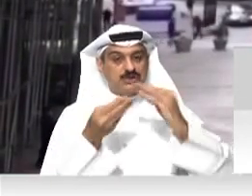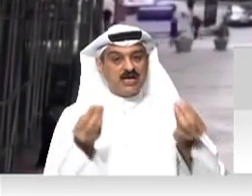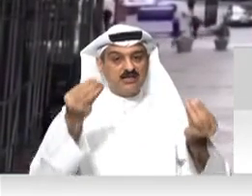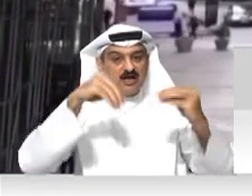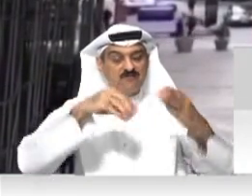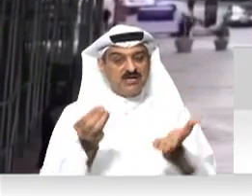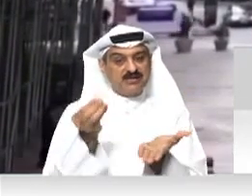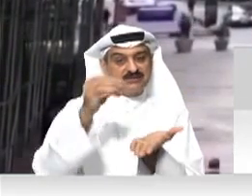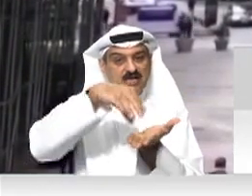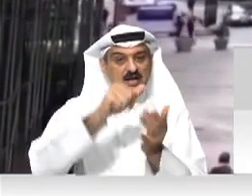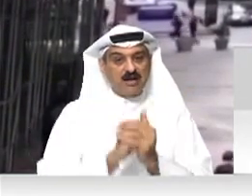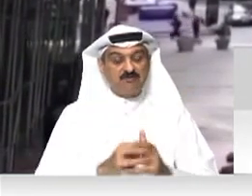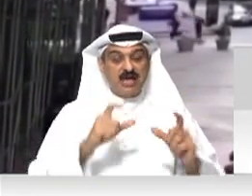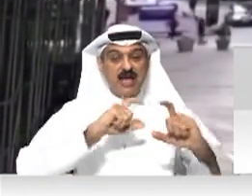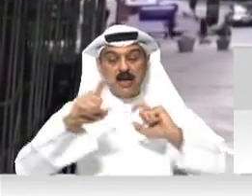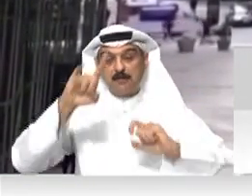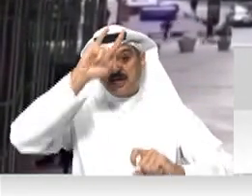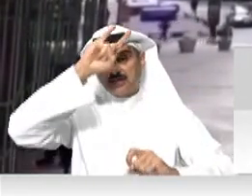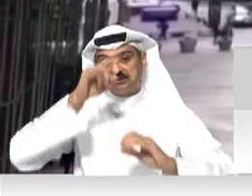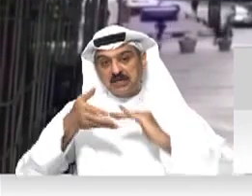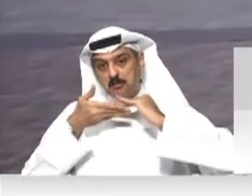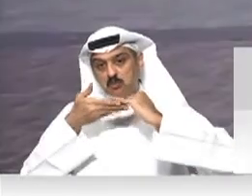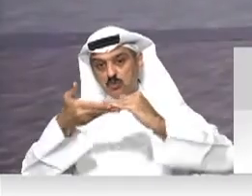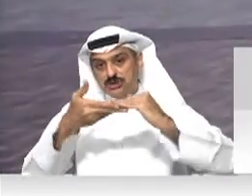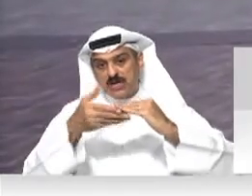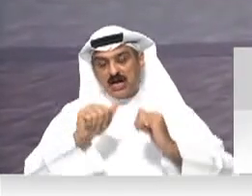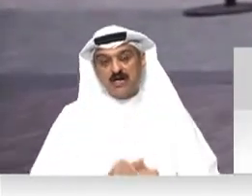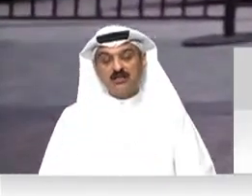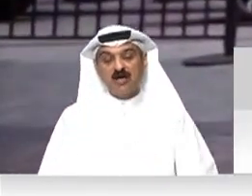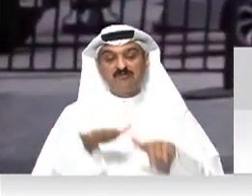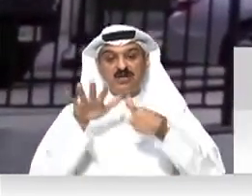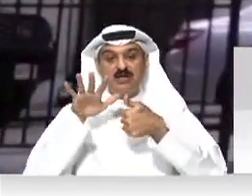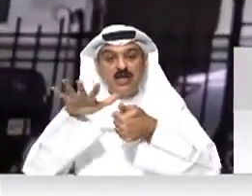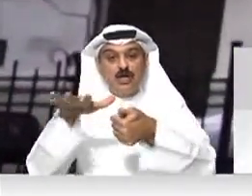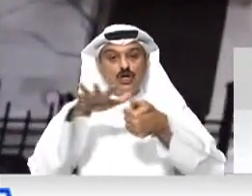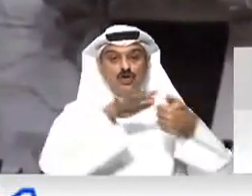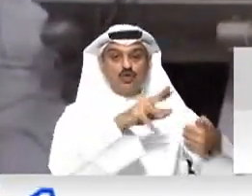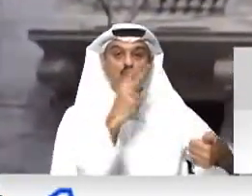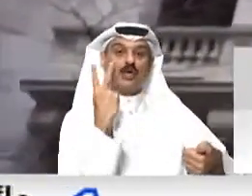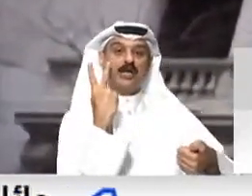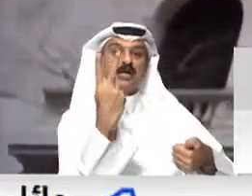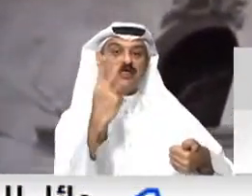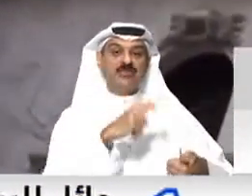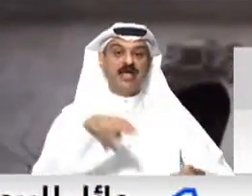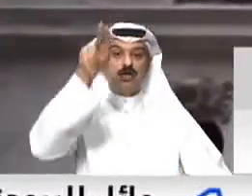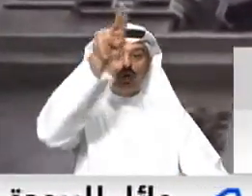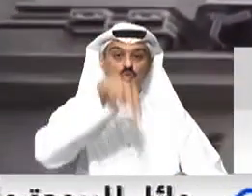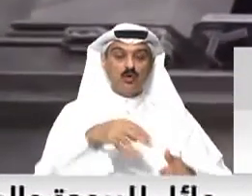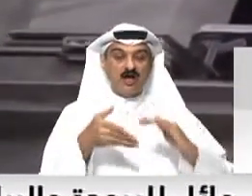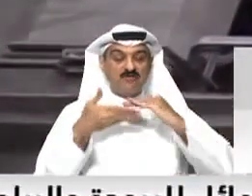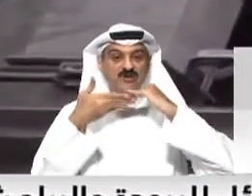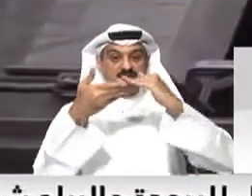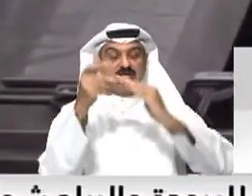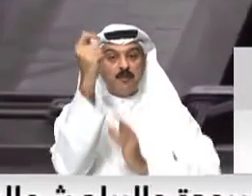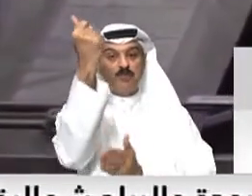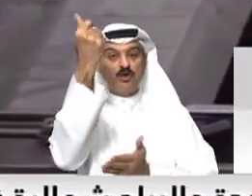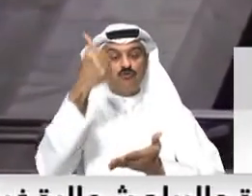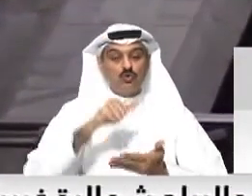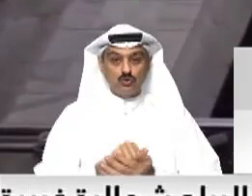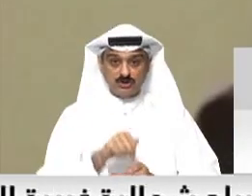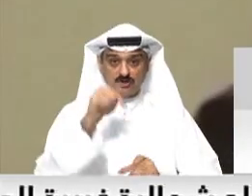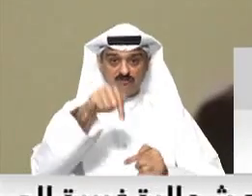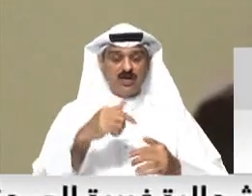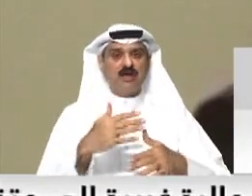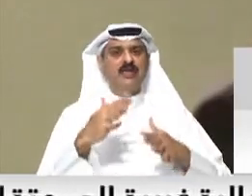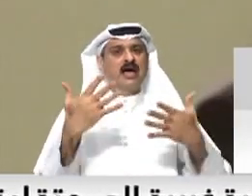سيضخه الاحتياطي الفيدرالي في النظام المصرفي الى ترليوني دولار بغرض دعم السيوله في البنوك وتفادي